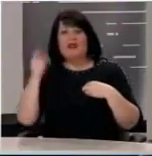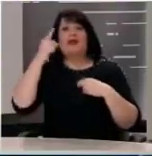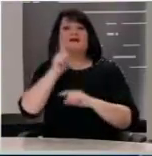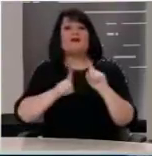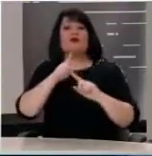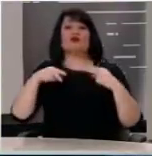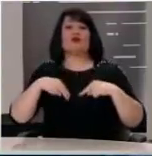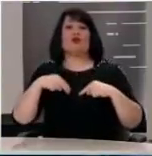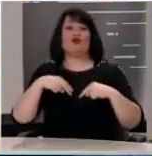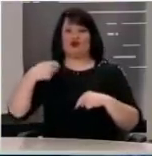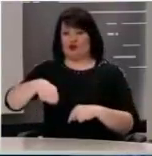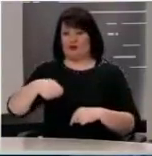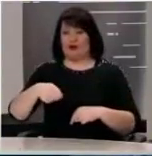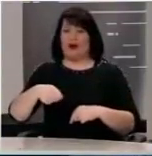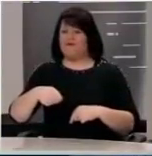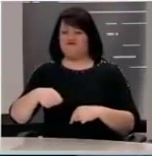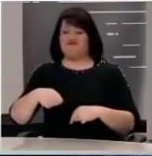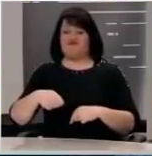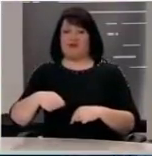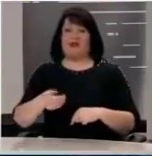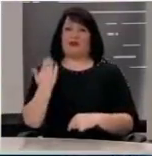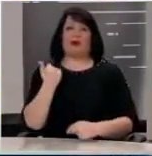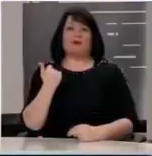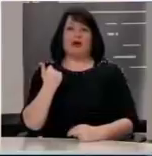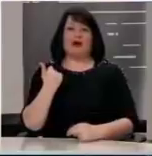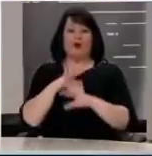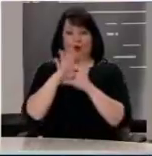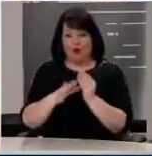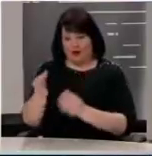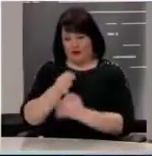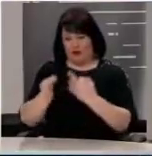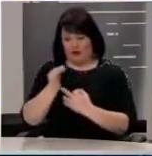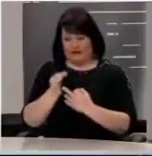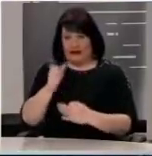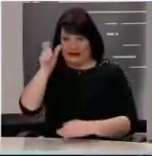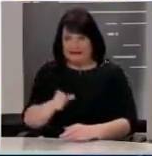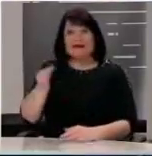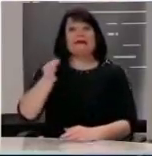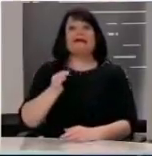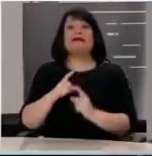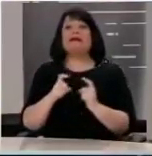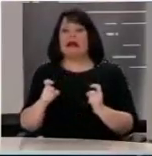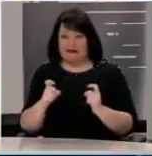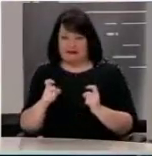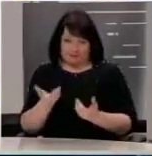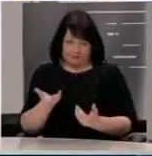καμία νομική βάση όλη η επιχειρηματολογία που αναπτύξατε. Αλλά τι λέτε?